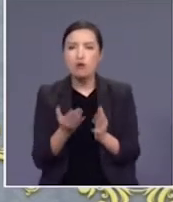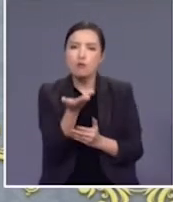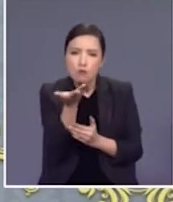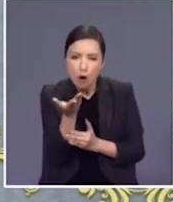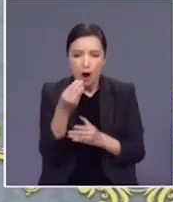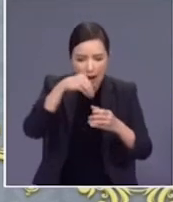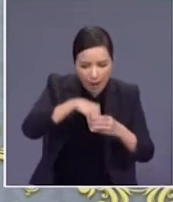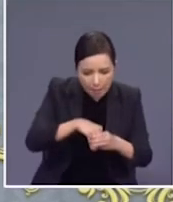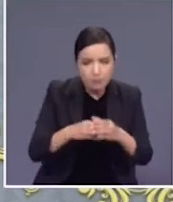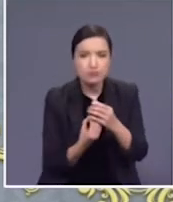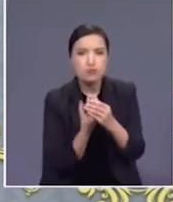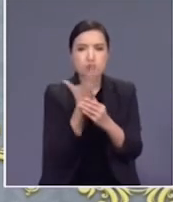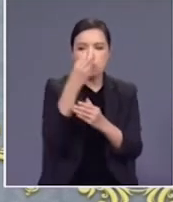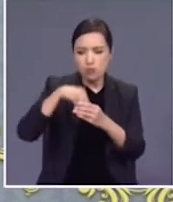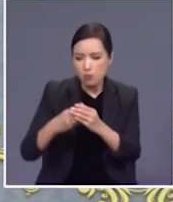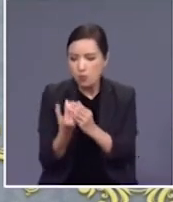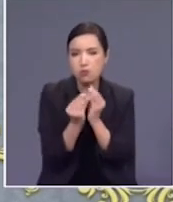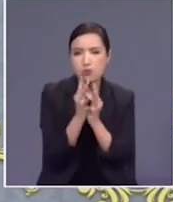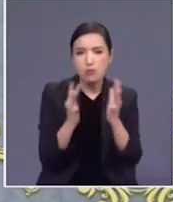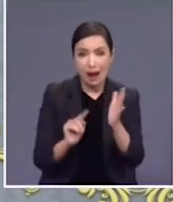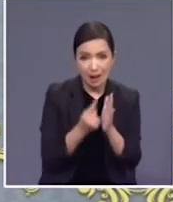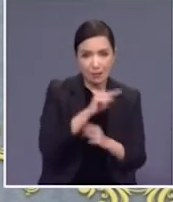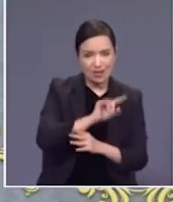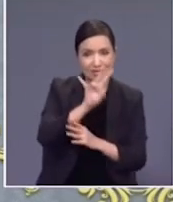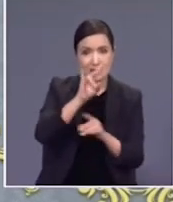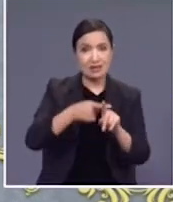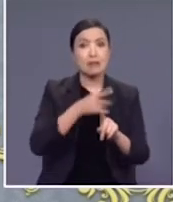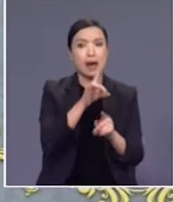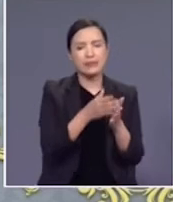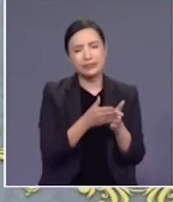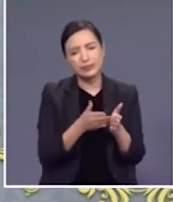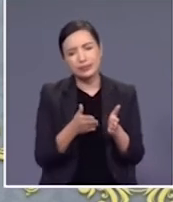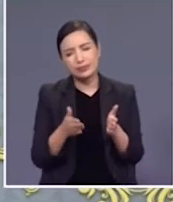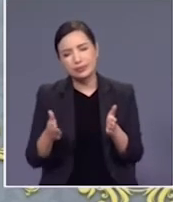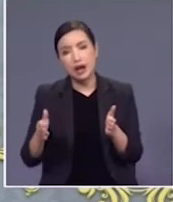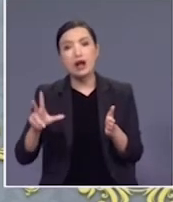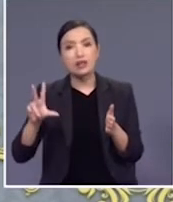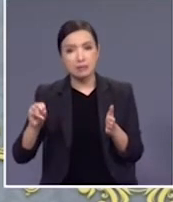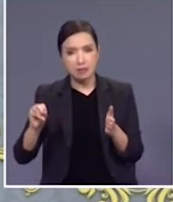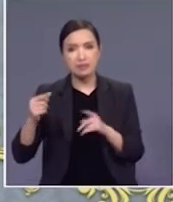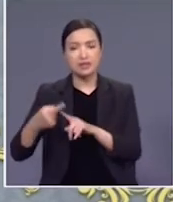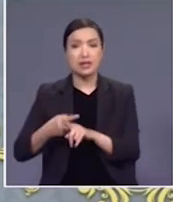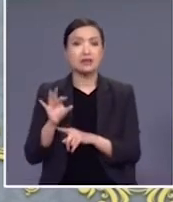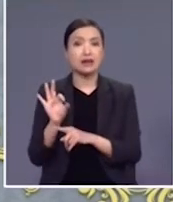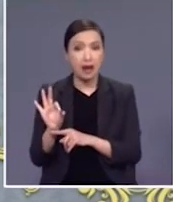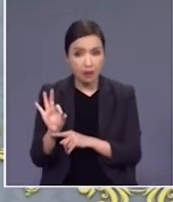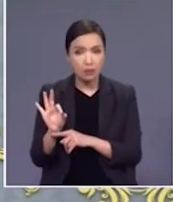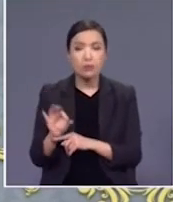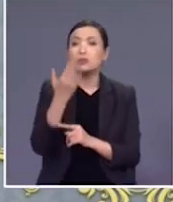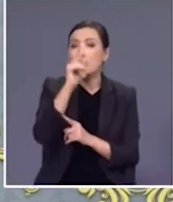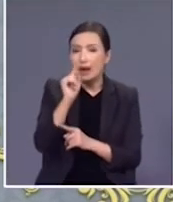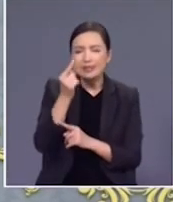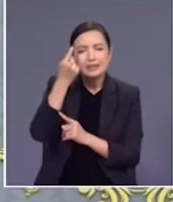ได้เริ่มกำหนดการพร้อมกันทั้งประเทศในวันที่7สิงหาคมและเรื่อยไปจนถึง30กันยายนนี้ทั้งนี้ก็เพื่อจะเป็นการร